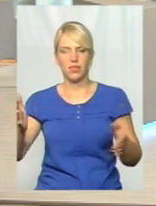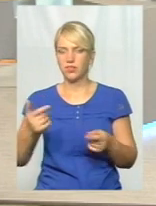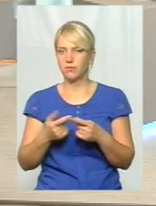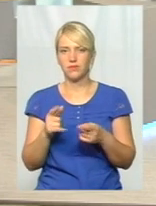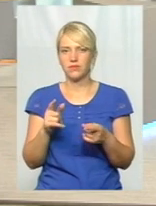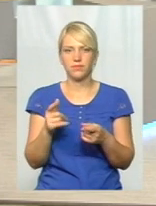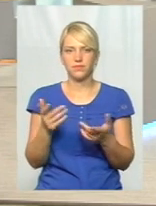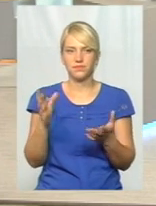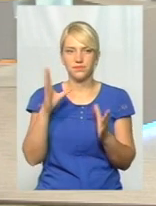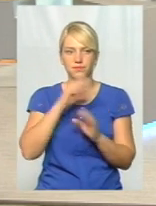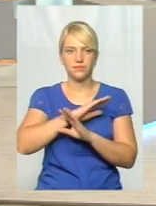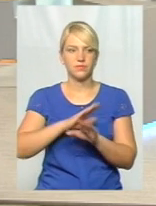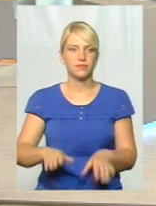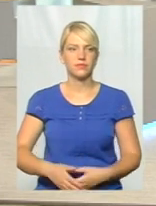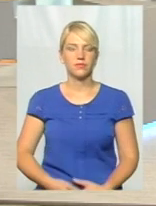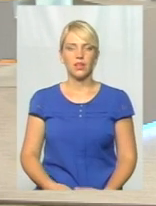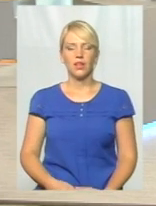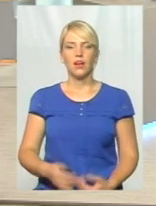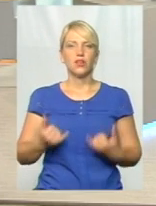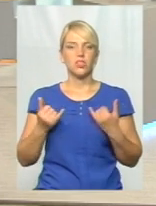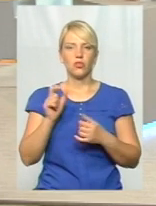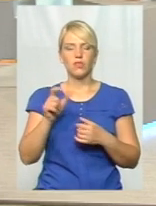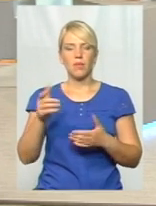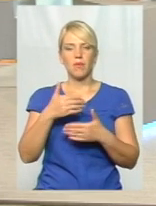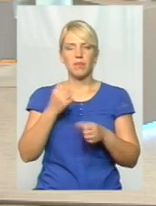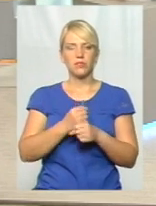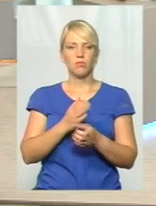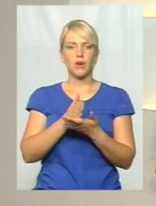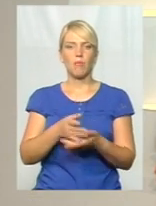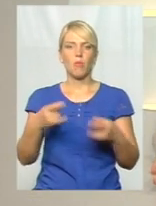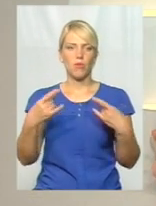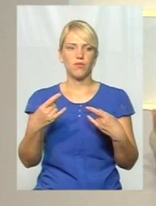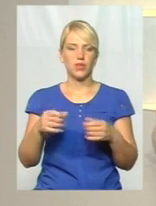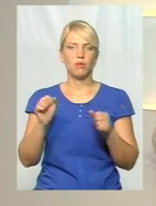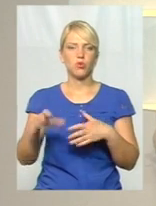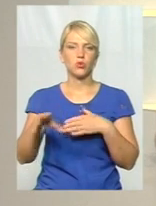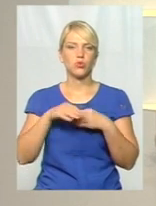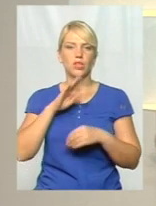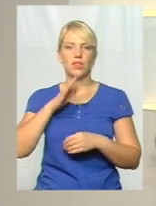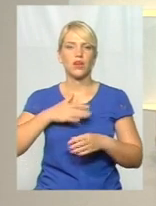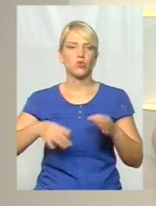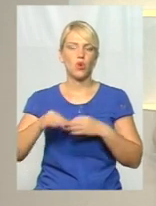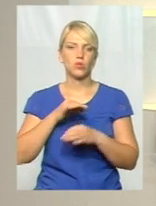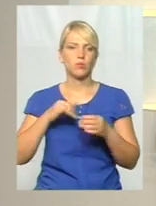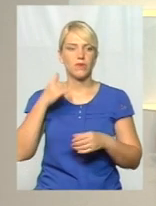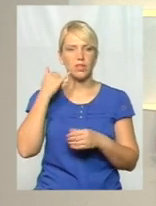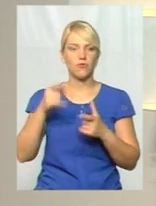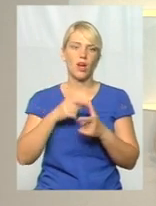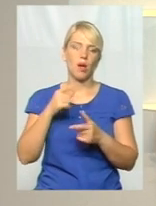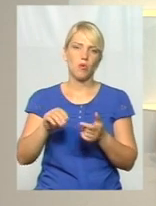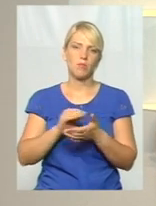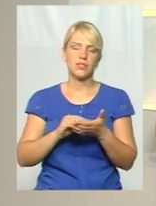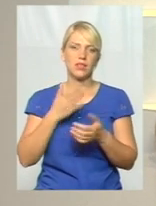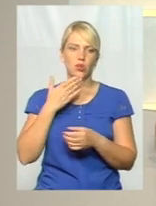дійшли. Шановні глядачі, нагадаю, ми працюємо в прямому ефірі. Можете долучатись до нашої розмови телефоном або писати коментарі